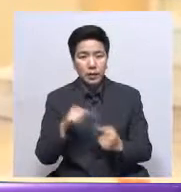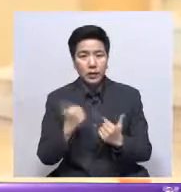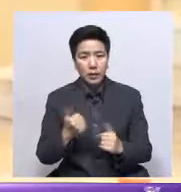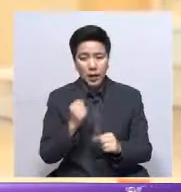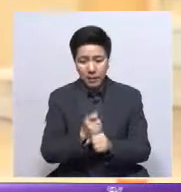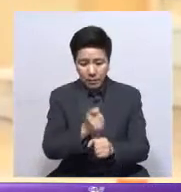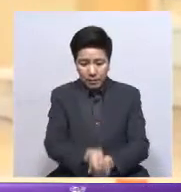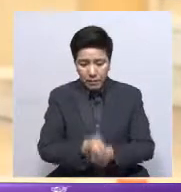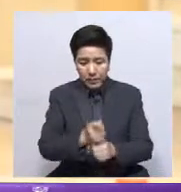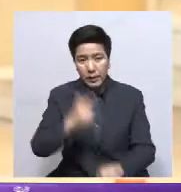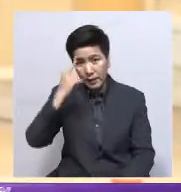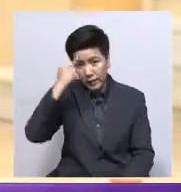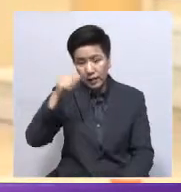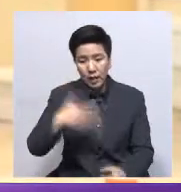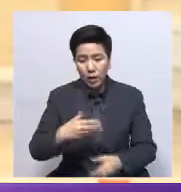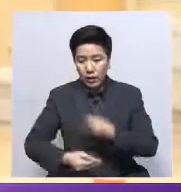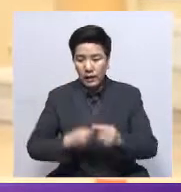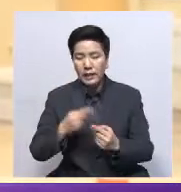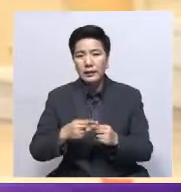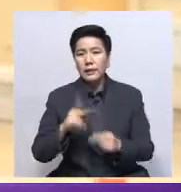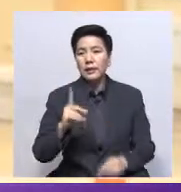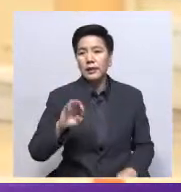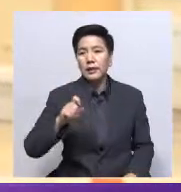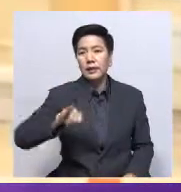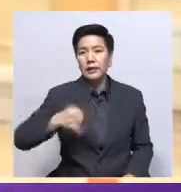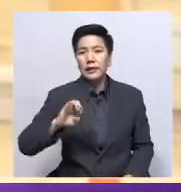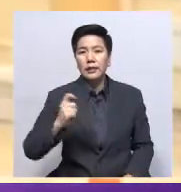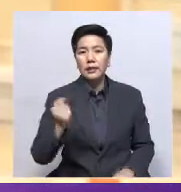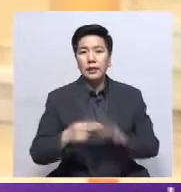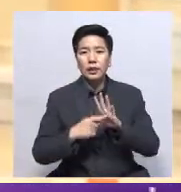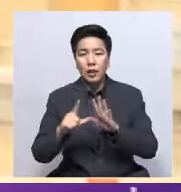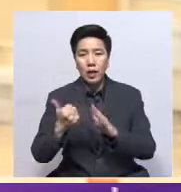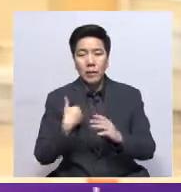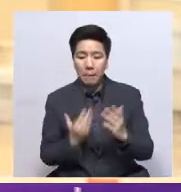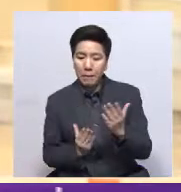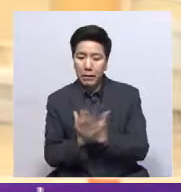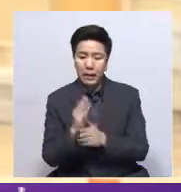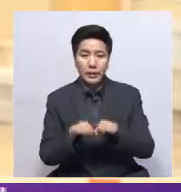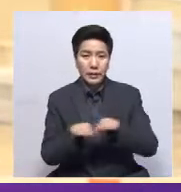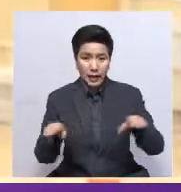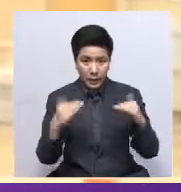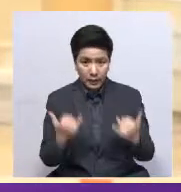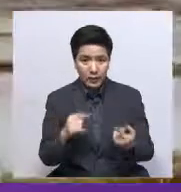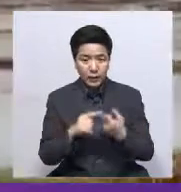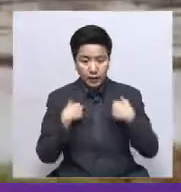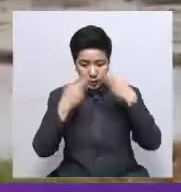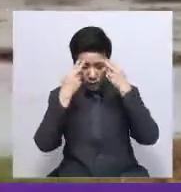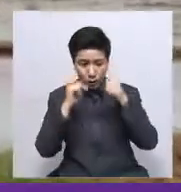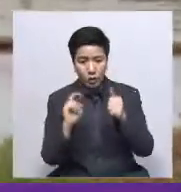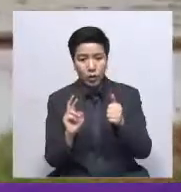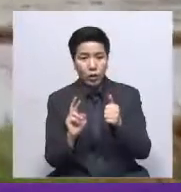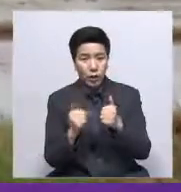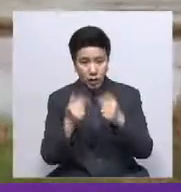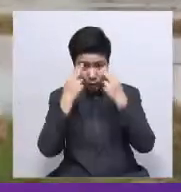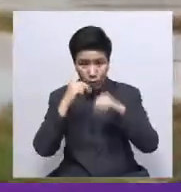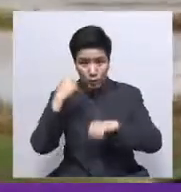อัจฉริยะและตลาดดิจิทัลและสินค้าผ่านการรับรองมาตรฐานสากลทั้งนี้นะครับพลเอกประยุทธ์จันทร์โอชานายกรั